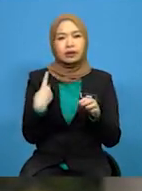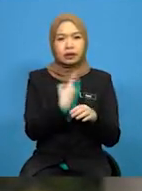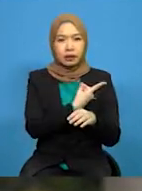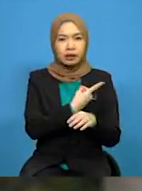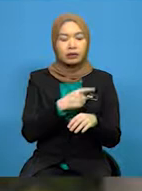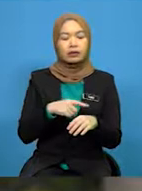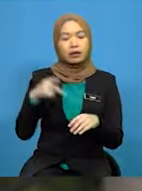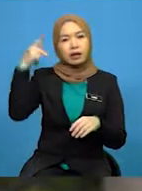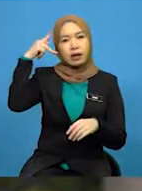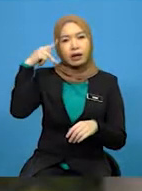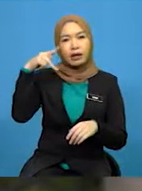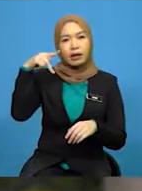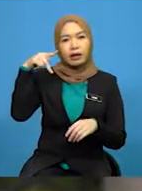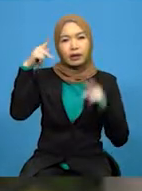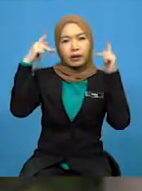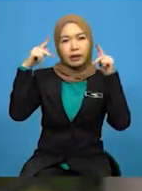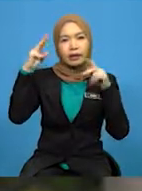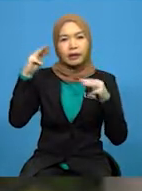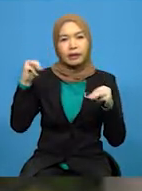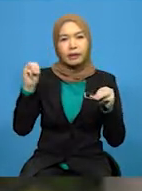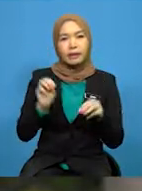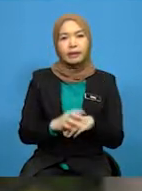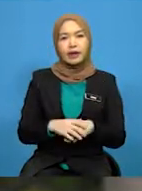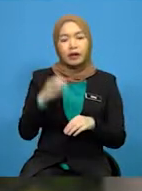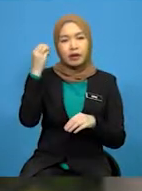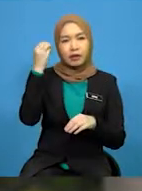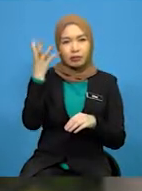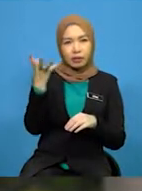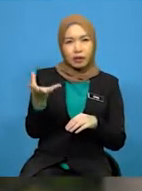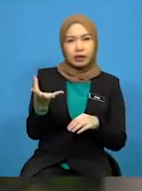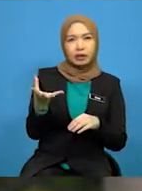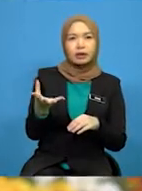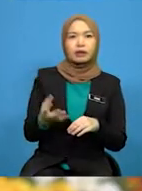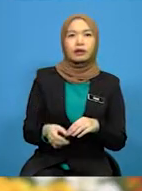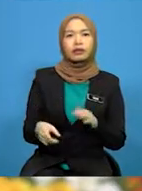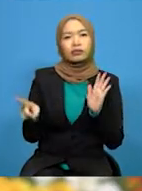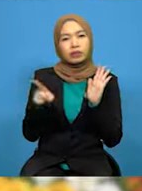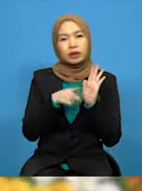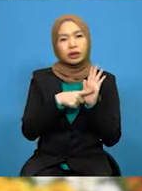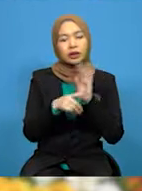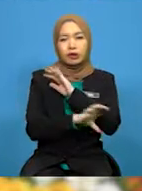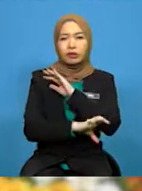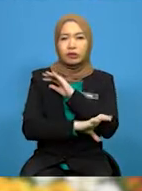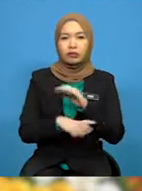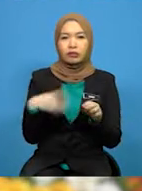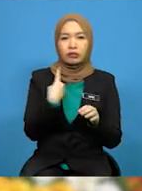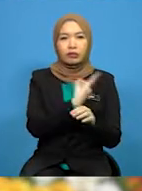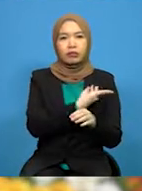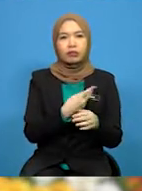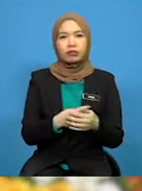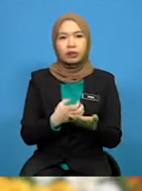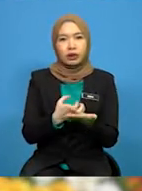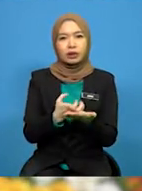PM baru-baru ini, mungkin unjuran ekonomi Malaysia ke arah negatif. Ini secara tak langsung